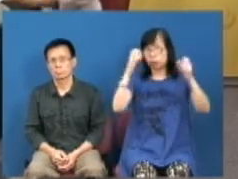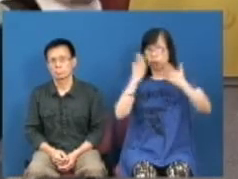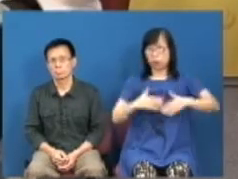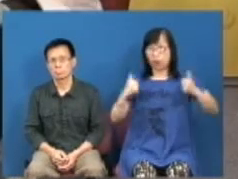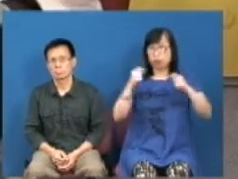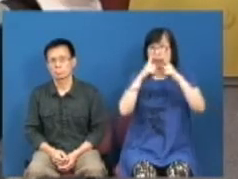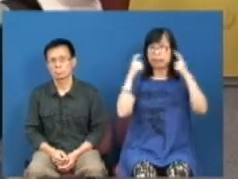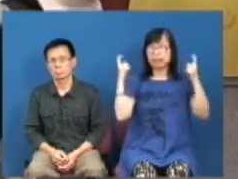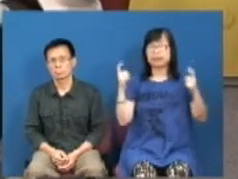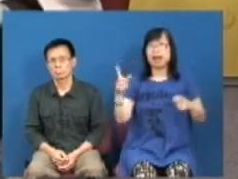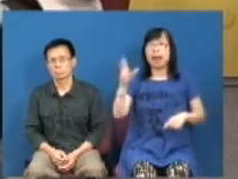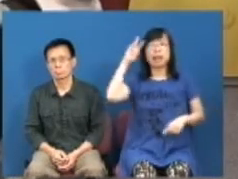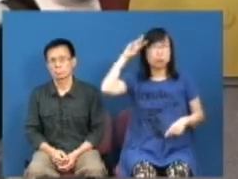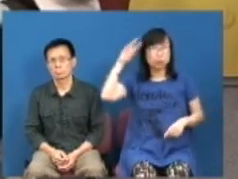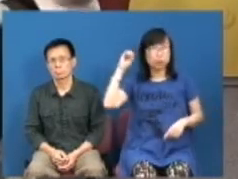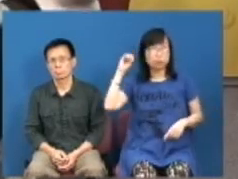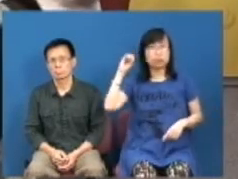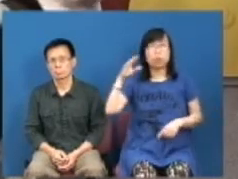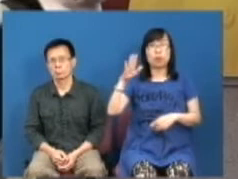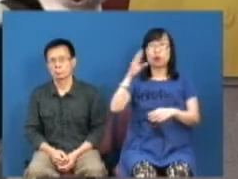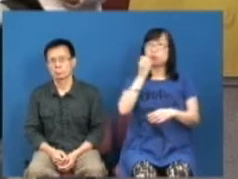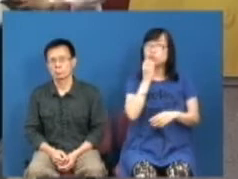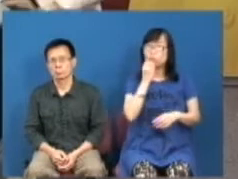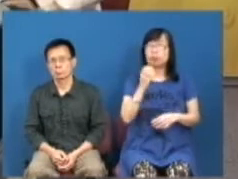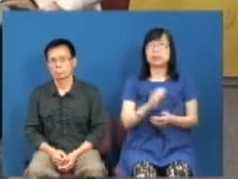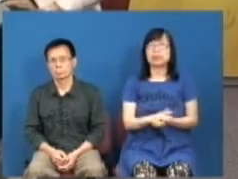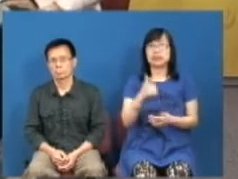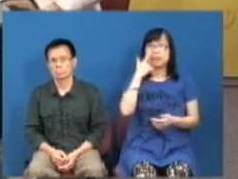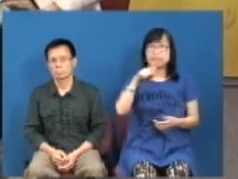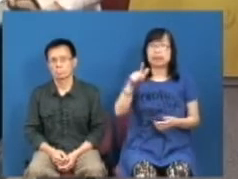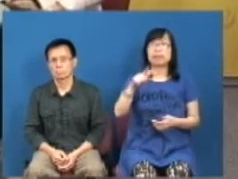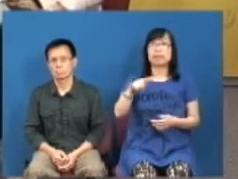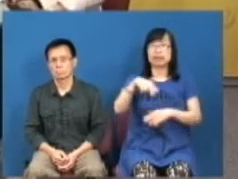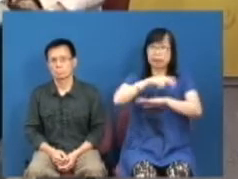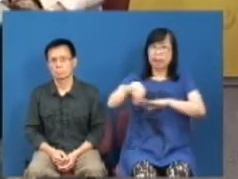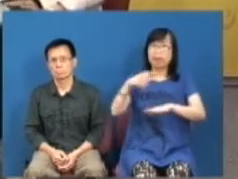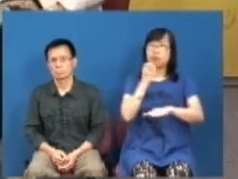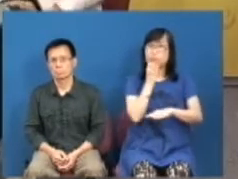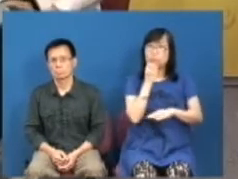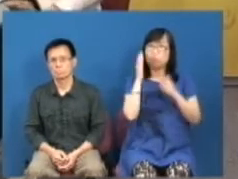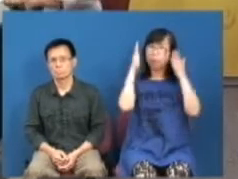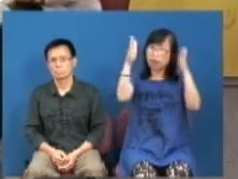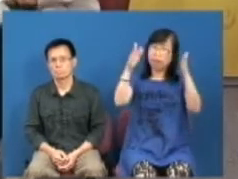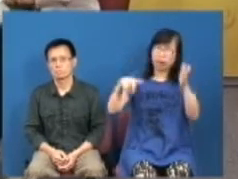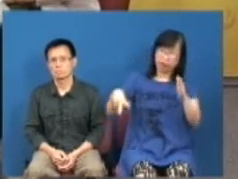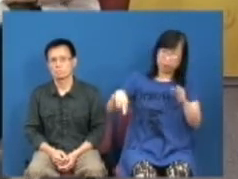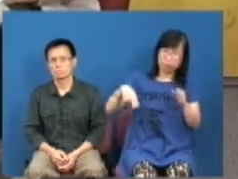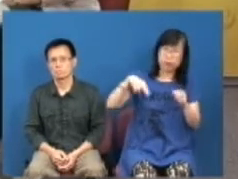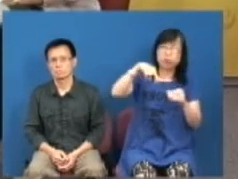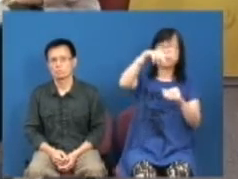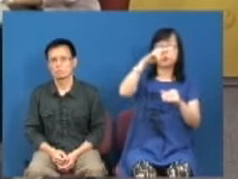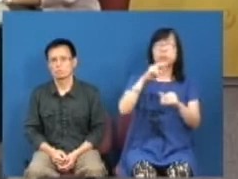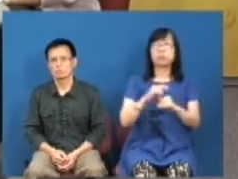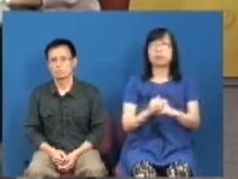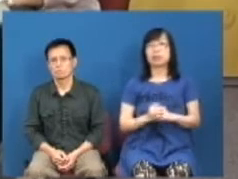係依個講將軍澳嘅東面咧，即係新界嘅東面咧，最東面咧就行去呢、這